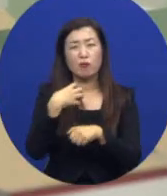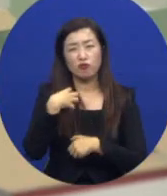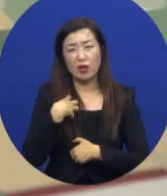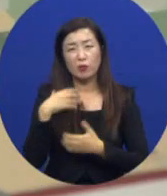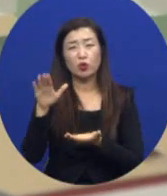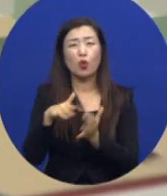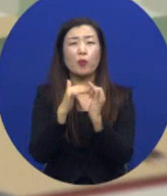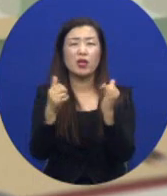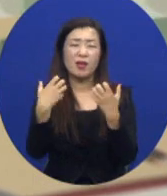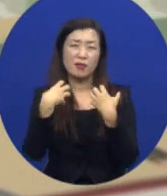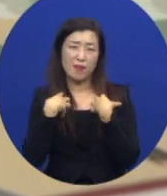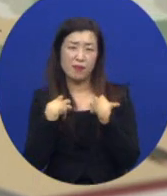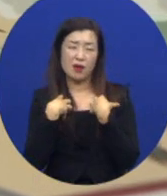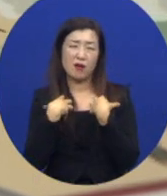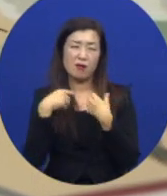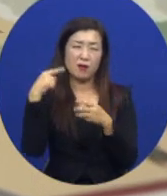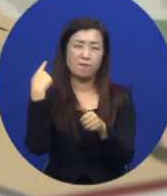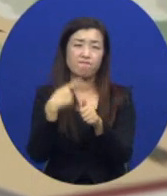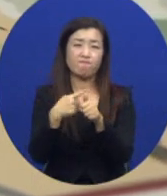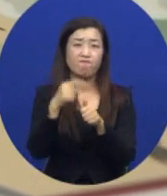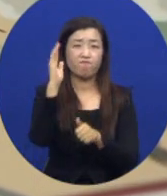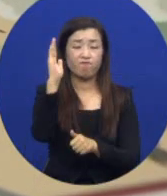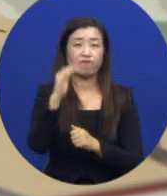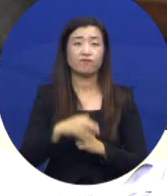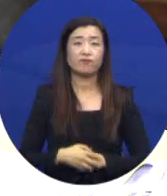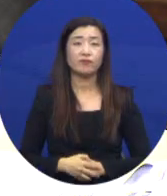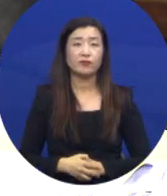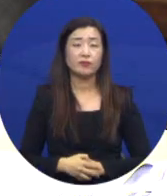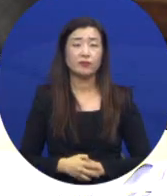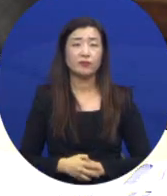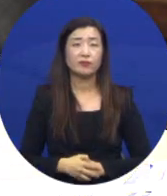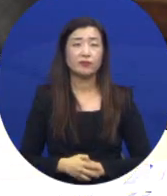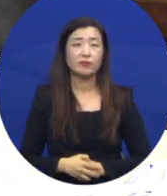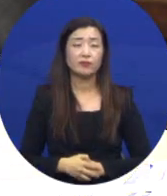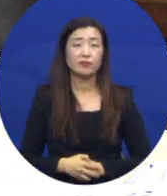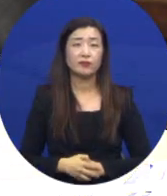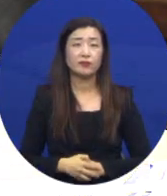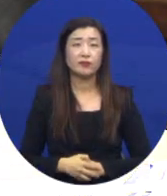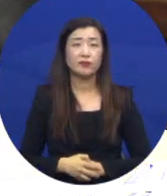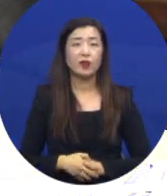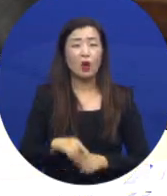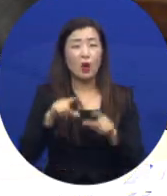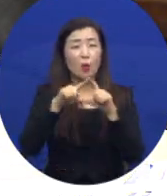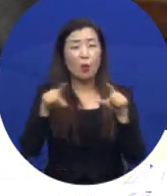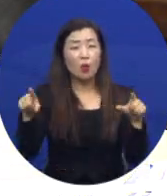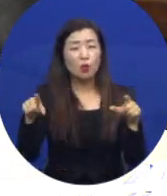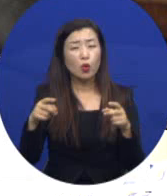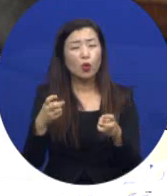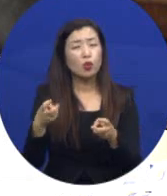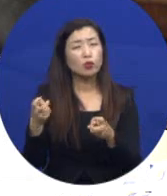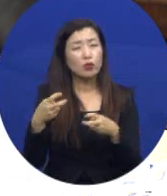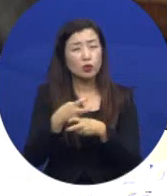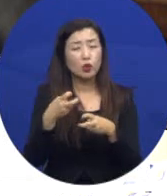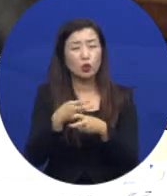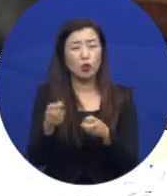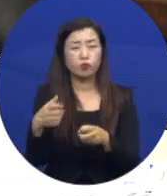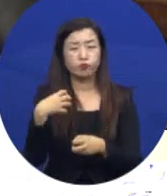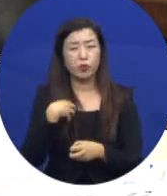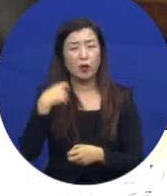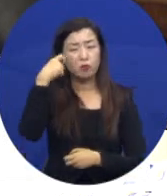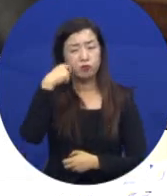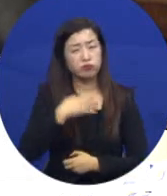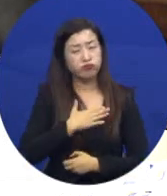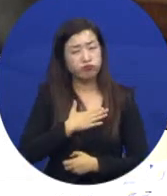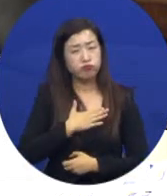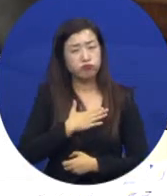도민이 떠 앉게 됐다 고 지적했습니다 내 서유기 이제 교 통 대중교통 을 이용했던 분들이 느끼는 체감 도 하고